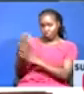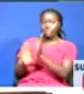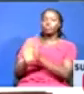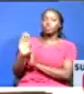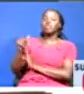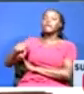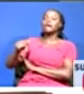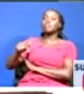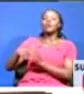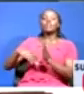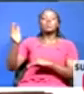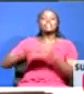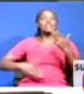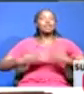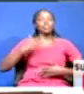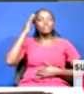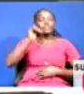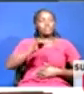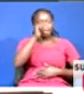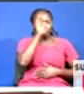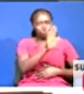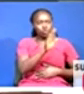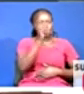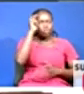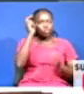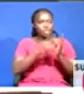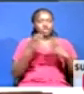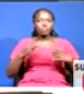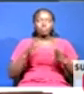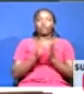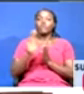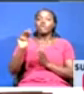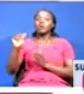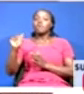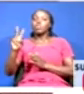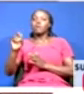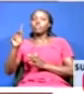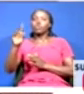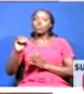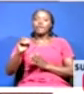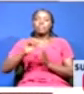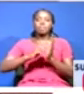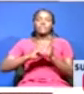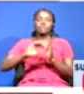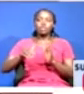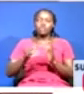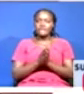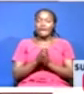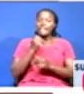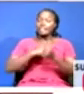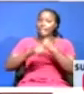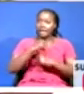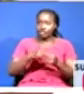we are more than happy knowing that your government recognizes the people of Mavoko and the people of Machakos County. Hatua hiyo kwa mujibu wa